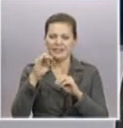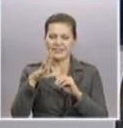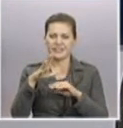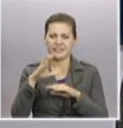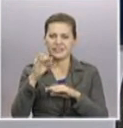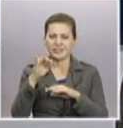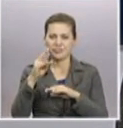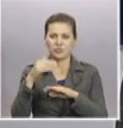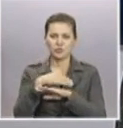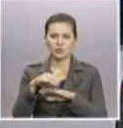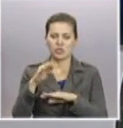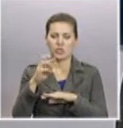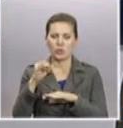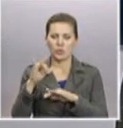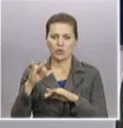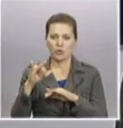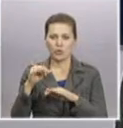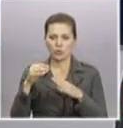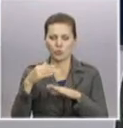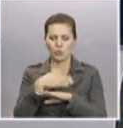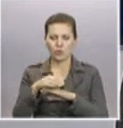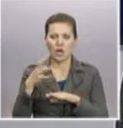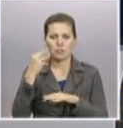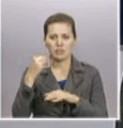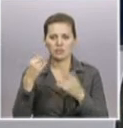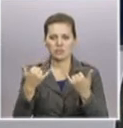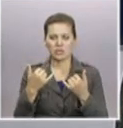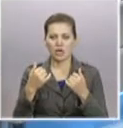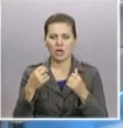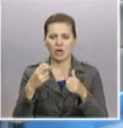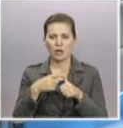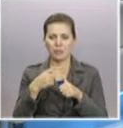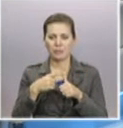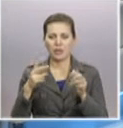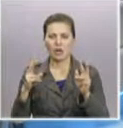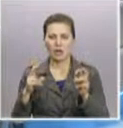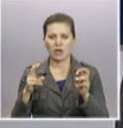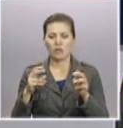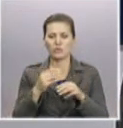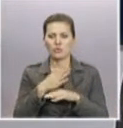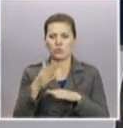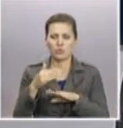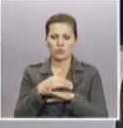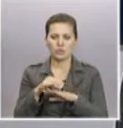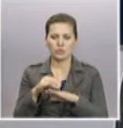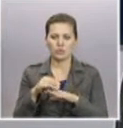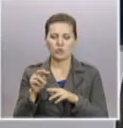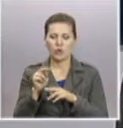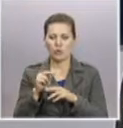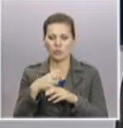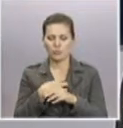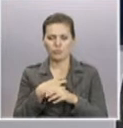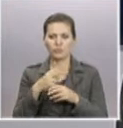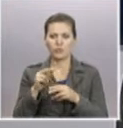Сайын көшесінен Яссауи көшесіне шейін, қазір біз Алматинская деген жол көшенің атын Алматы. Сол көшенің күрделі жөндеу